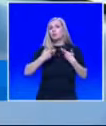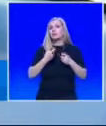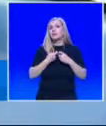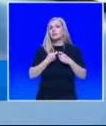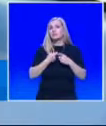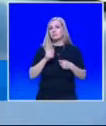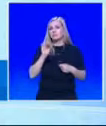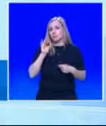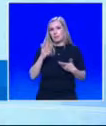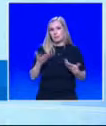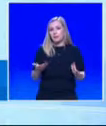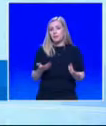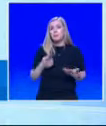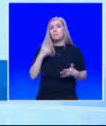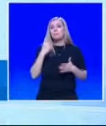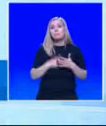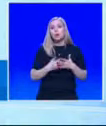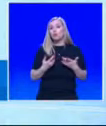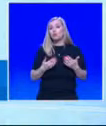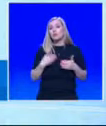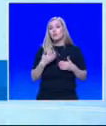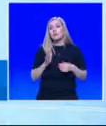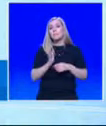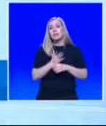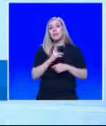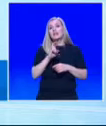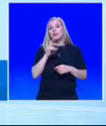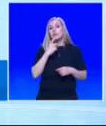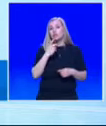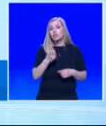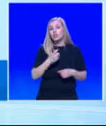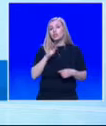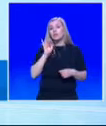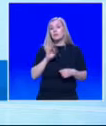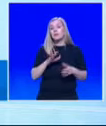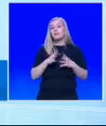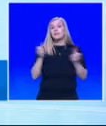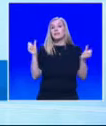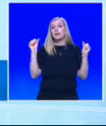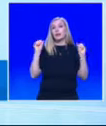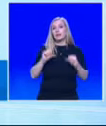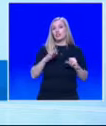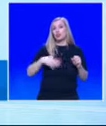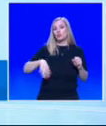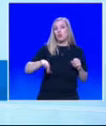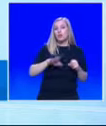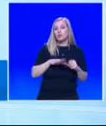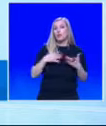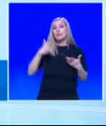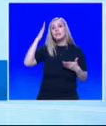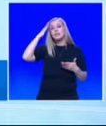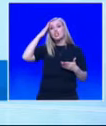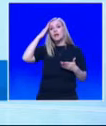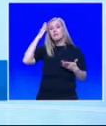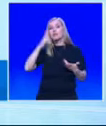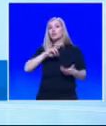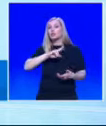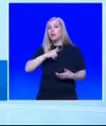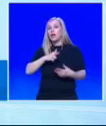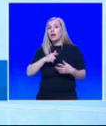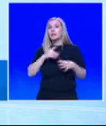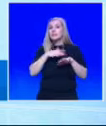бъдат направени, просто след 15-20 години ще бъдем в трагична ситуация, когато държавата ни и